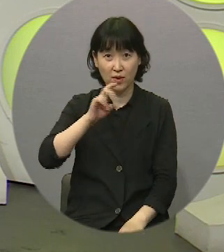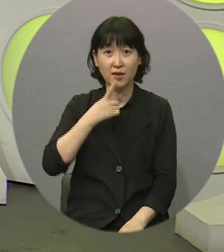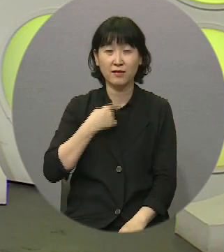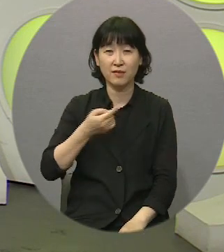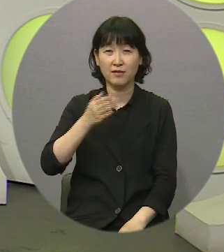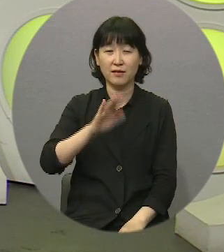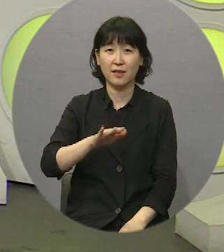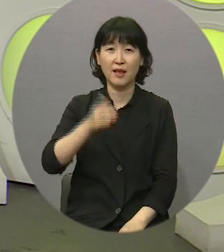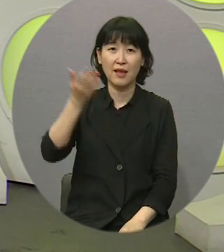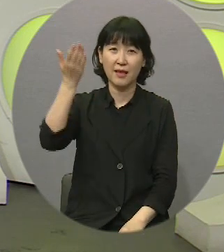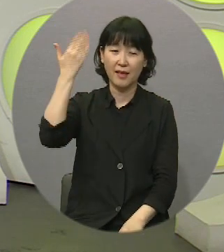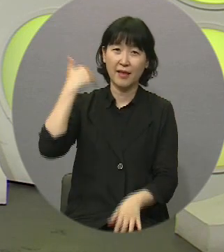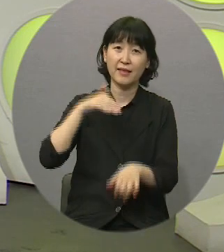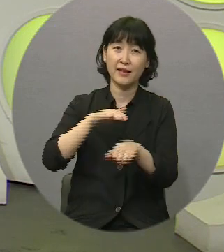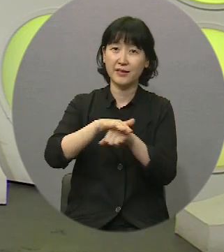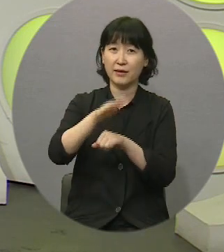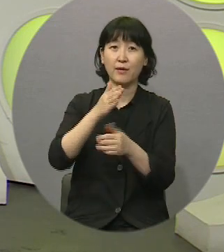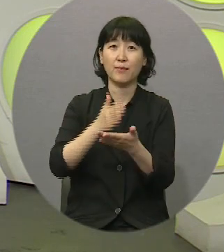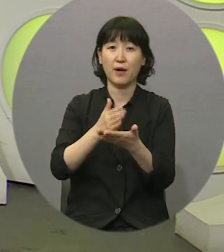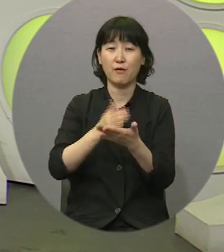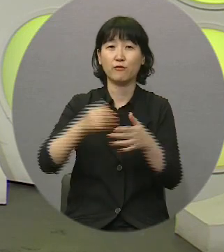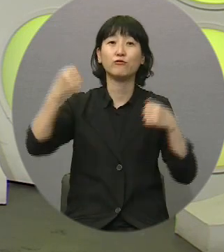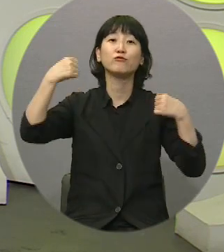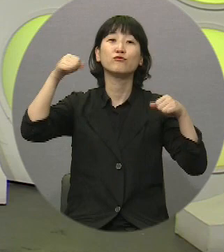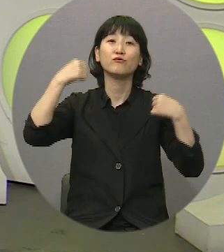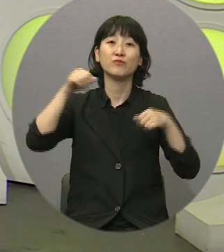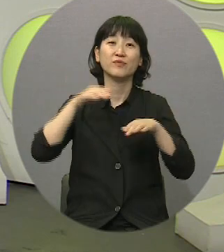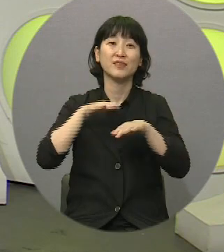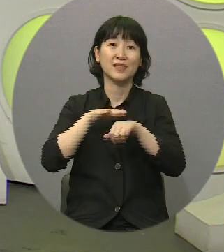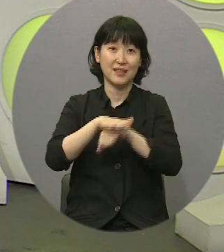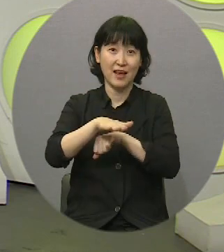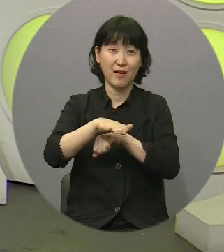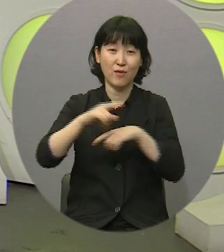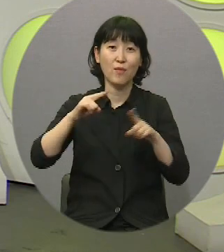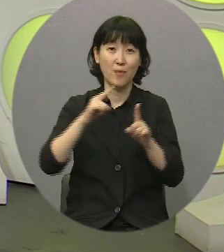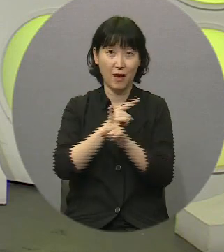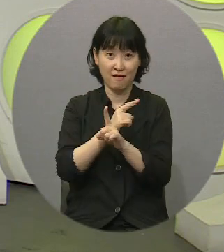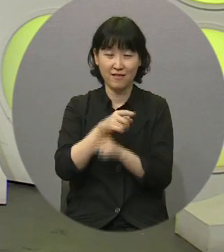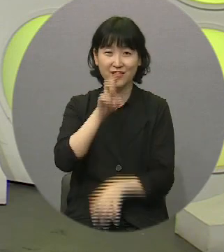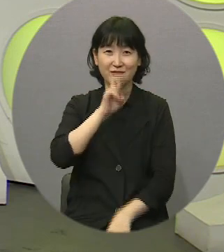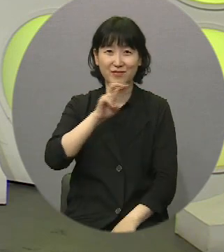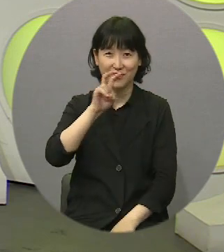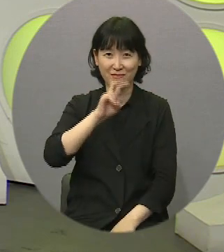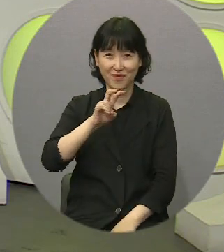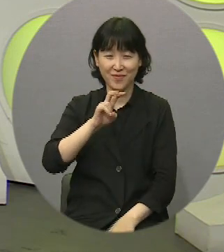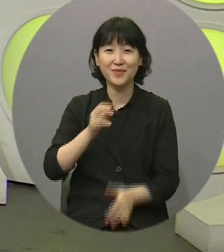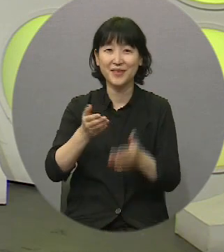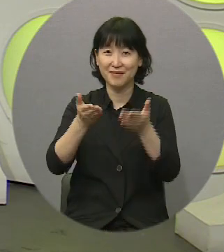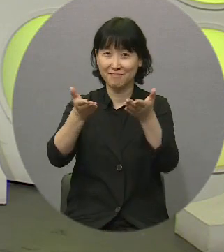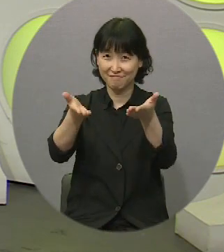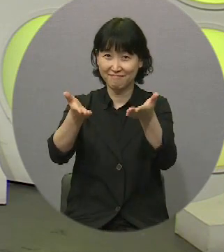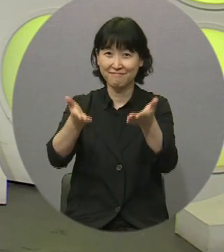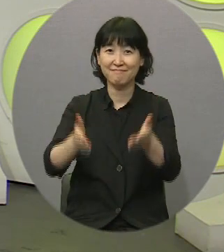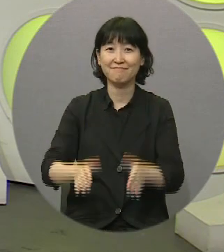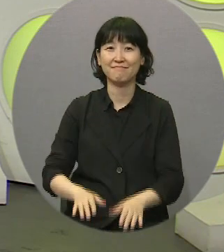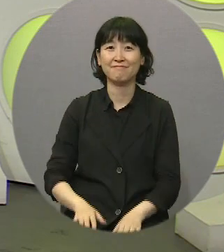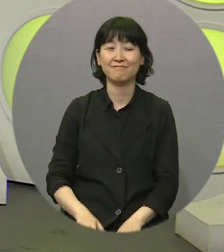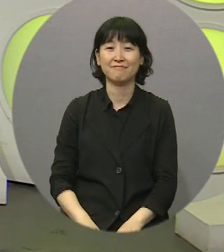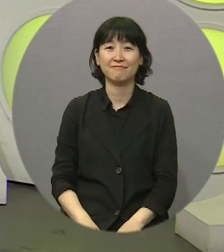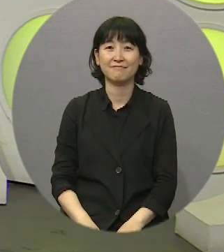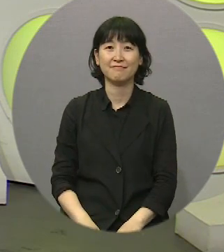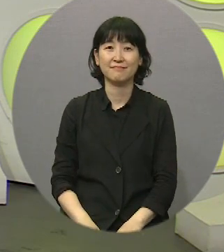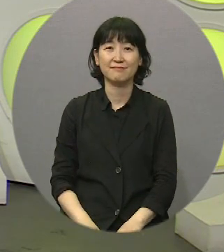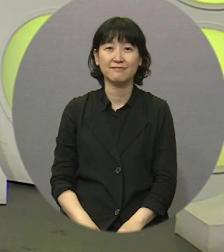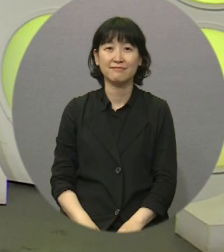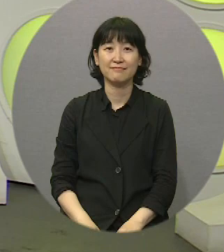옛날 버전이 아니라 댄스 버전으로 발표를 했거든요. 여러분들 한번 함께 해주시면 대단히 고맙겠습니다. 고개사의 첫사랑 함께